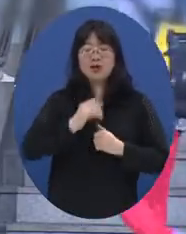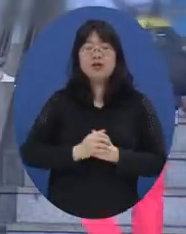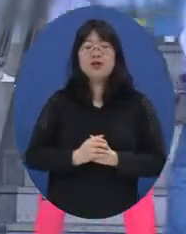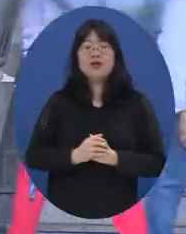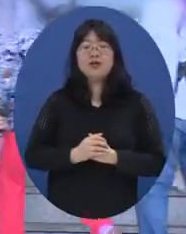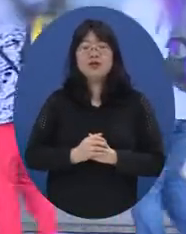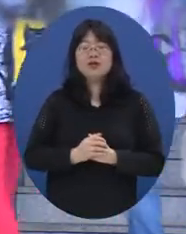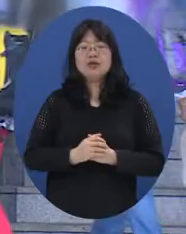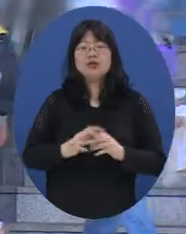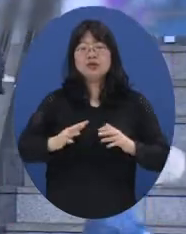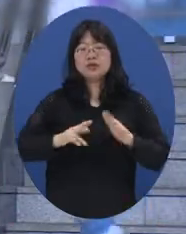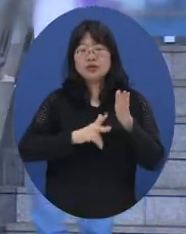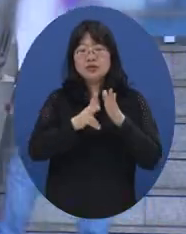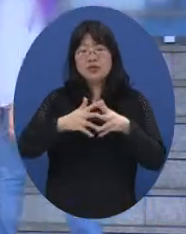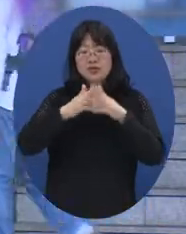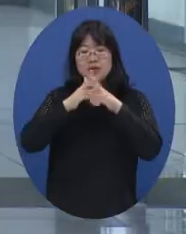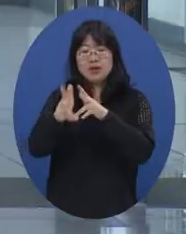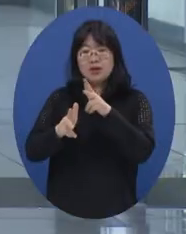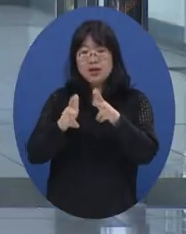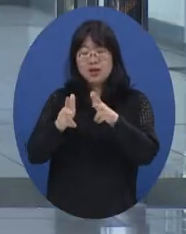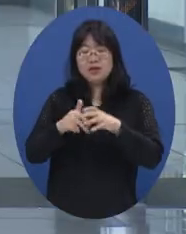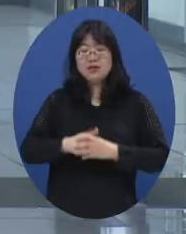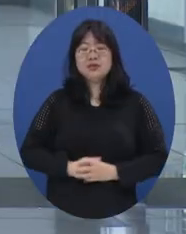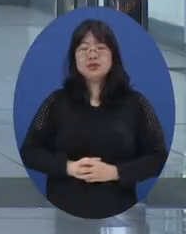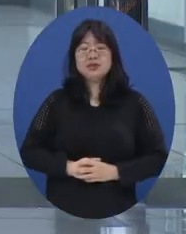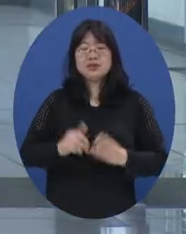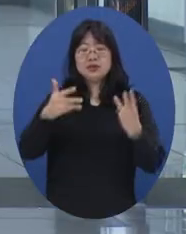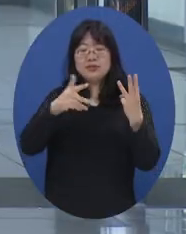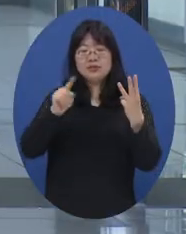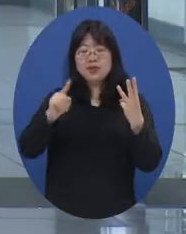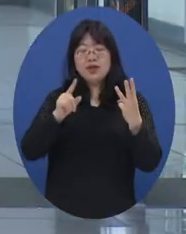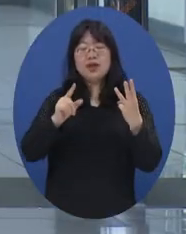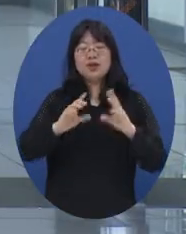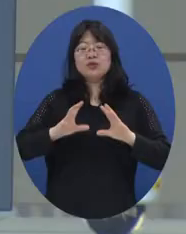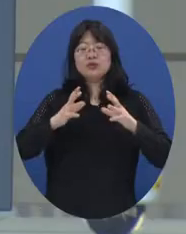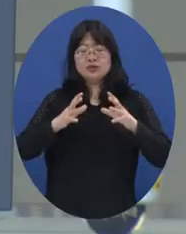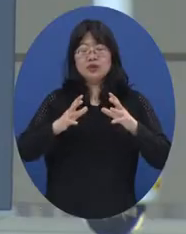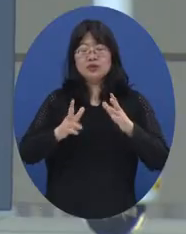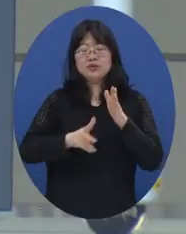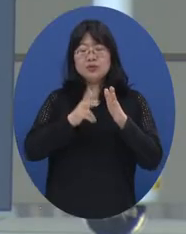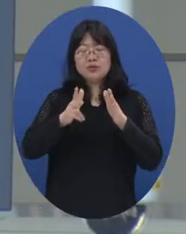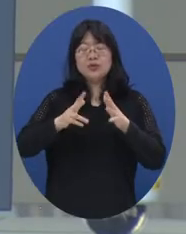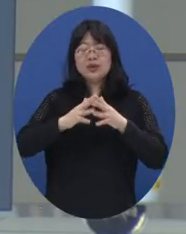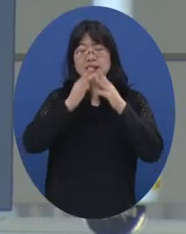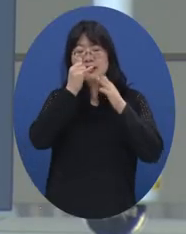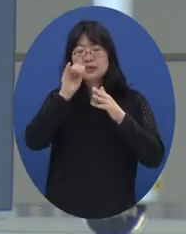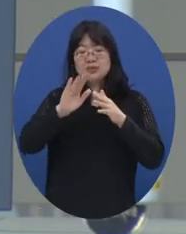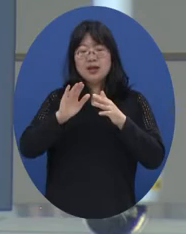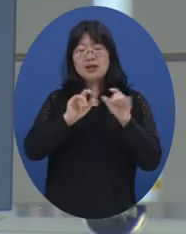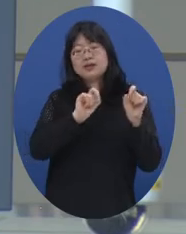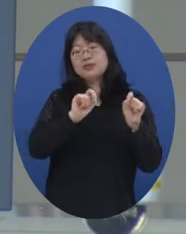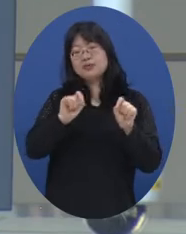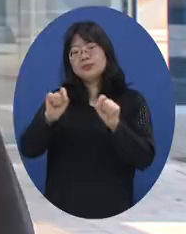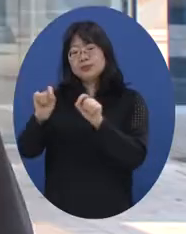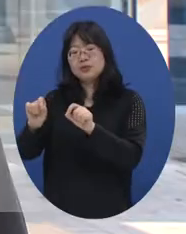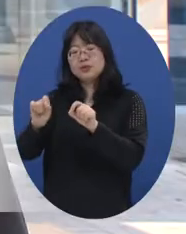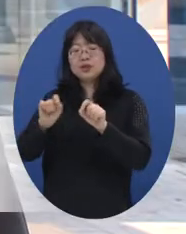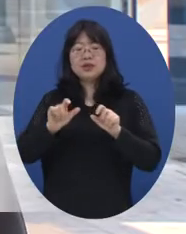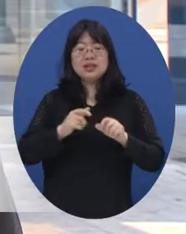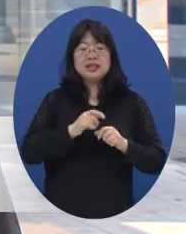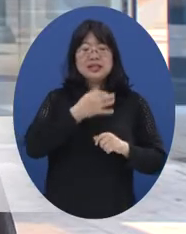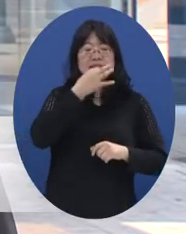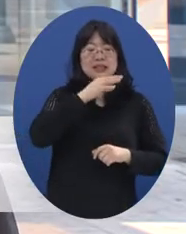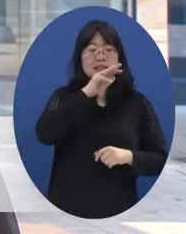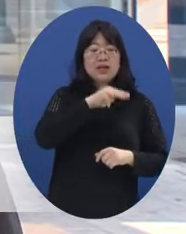철도 건설 사업으로 지난 2016년 제3차 국가 철도망 구축 계획에 반영된 후 수년간 지연되고 있습니다.